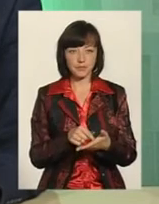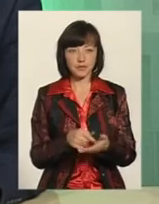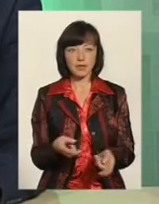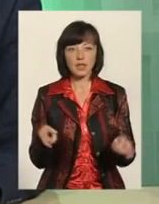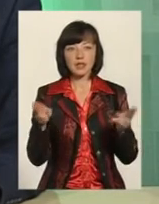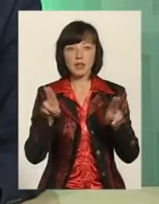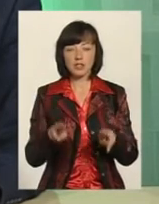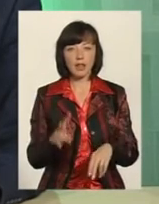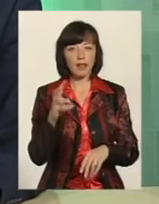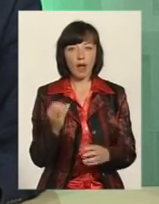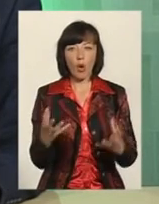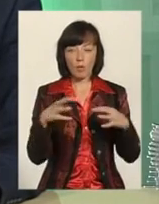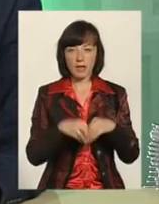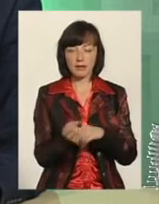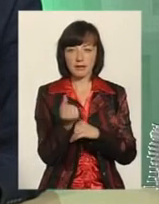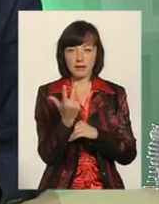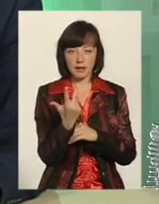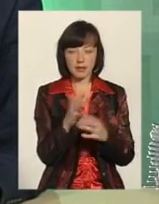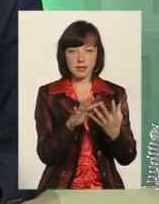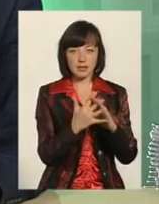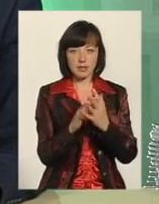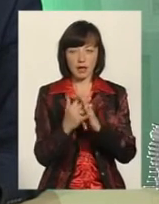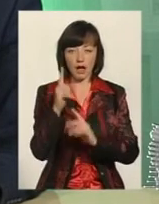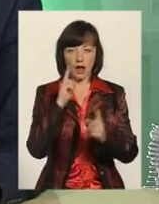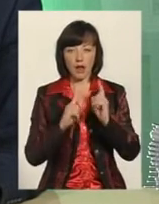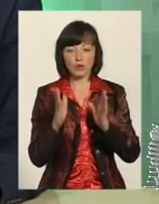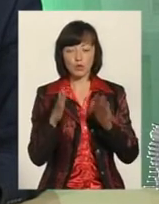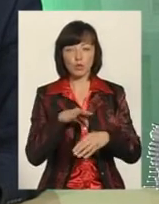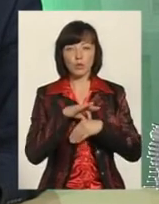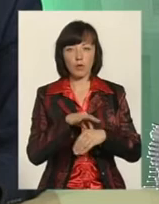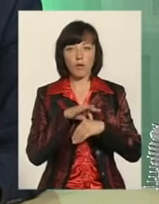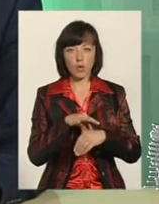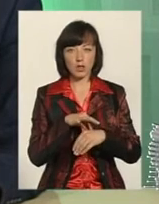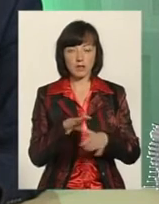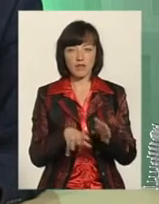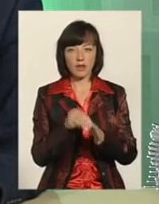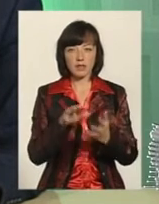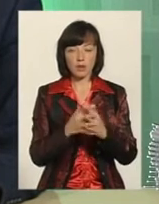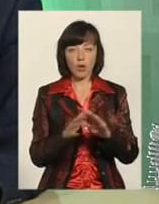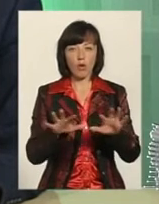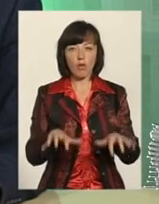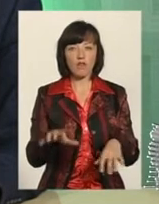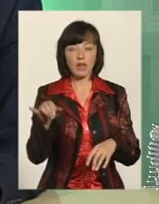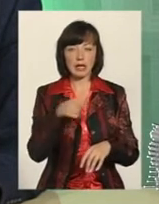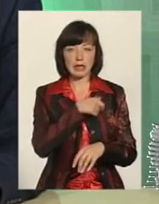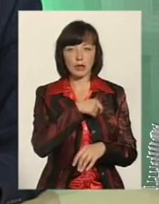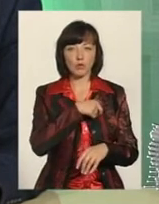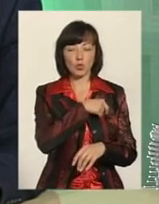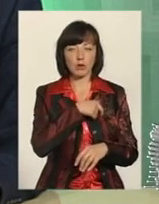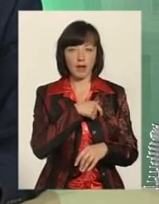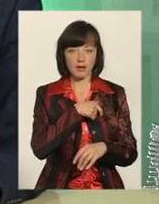нас необ'єднаних 13 сільських рад, в яких будуть проводитися вибори сільського голови і депутатів